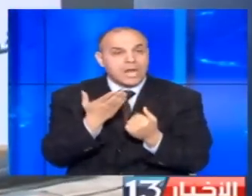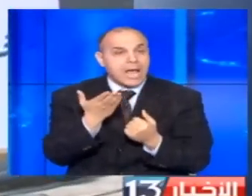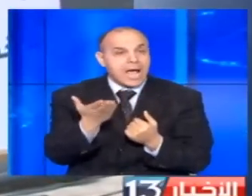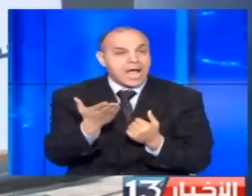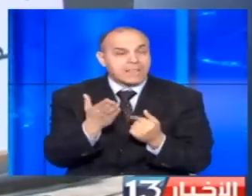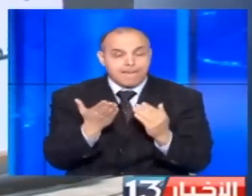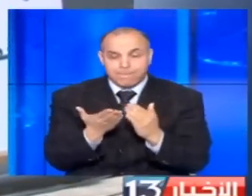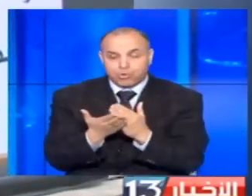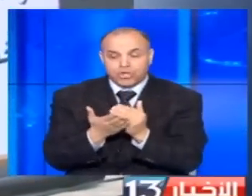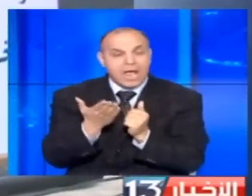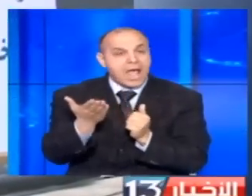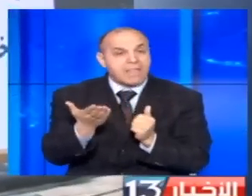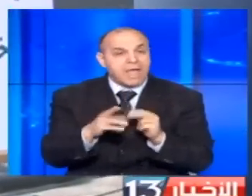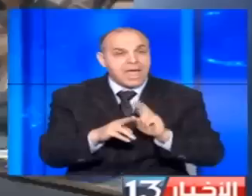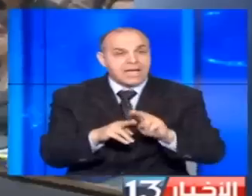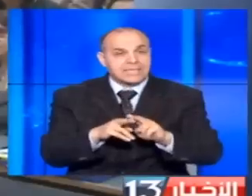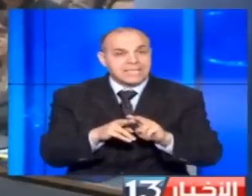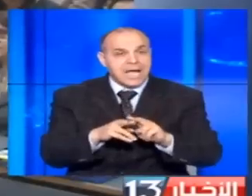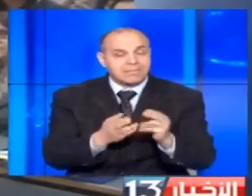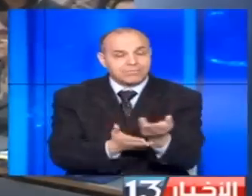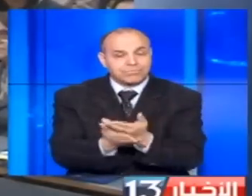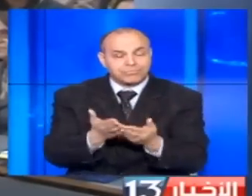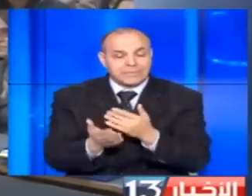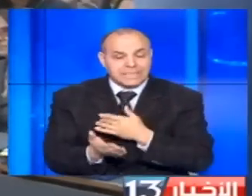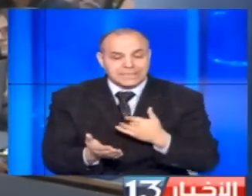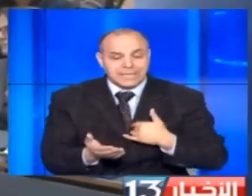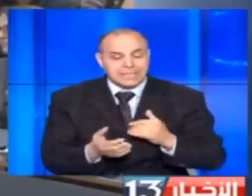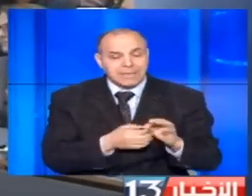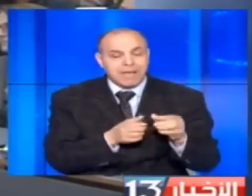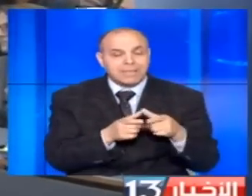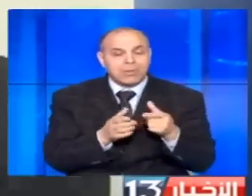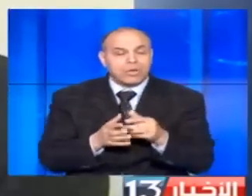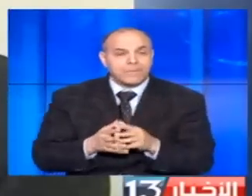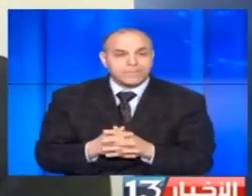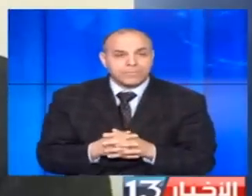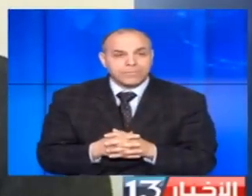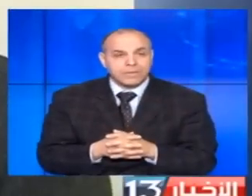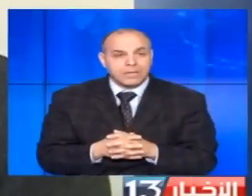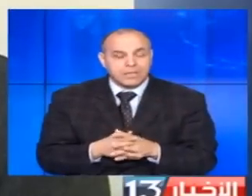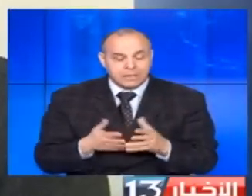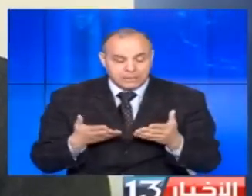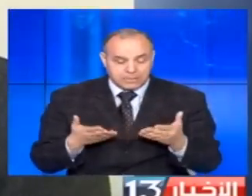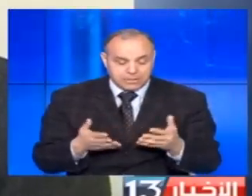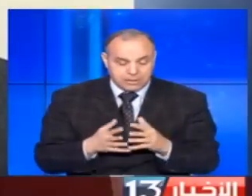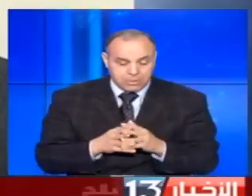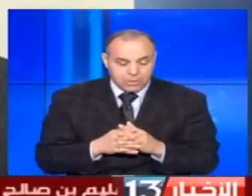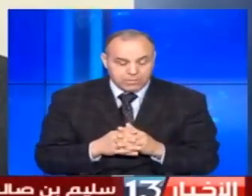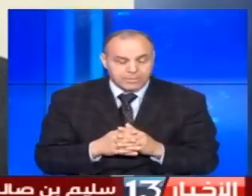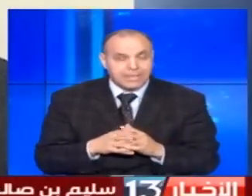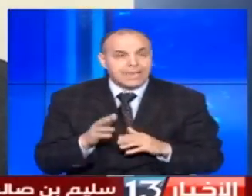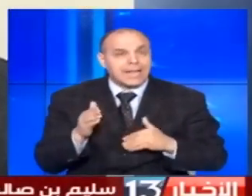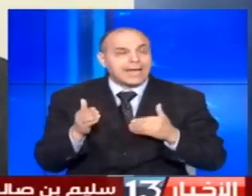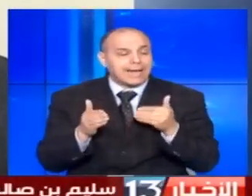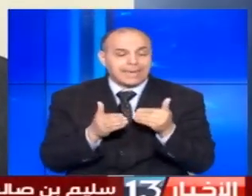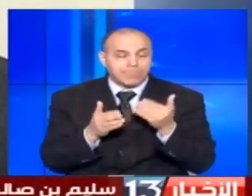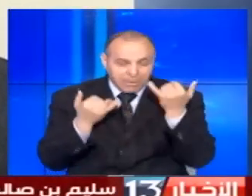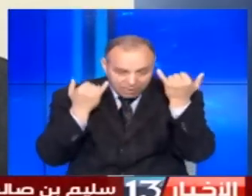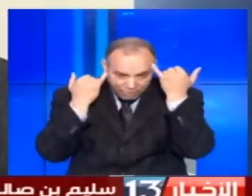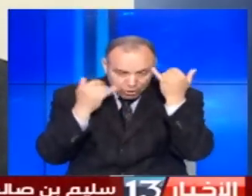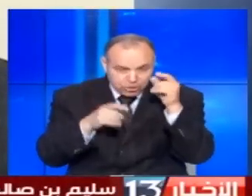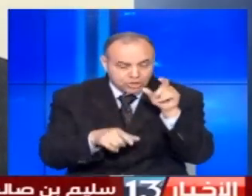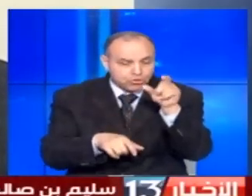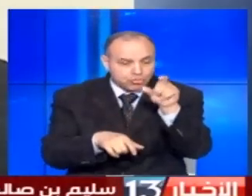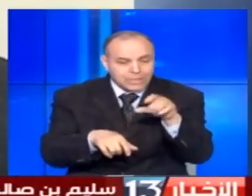ضمن المشروع لاصاح منظومه الخدمات الصحيه العموميه معناتها لا بروكسيميتي معناتها كيفاش المريض